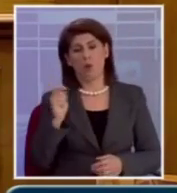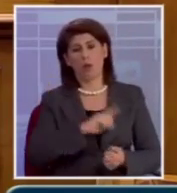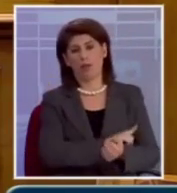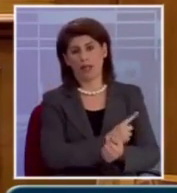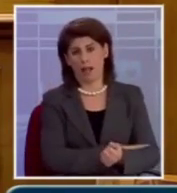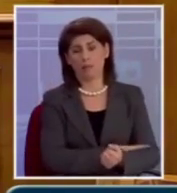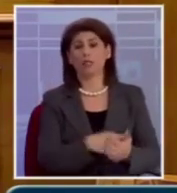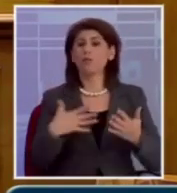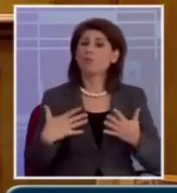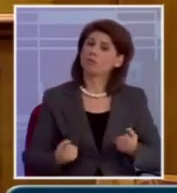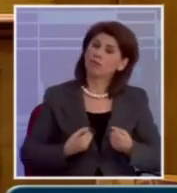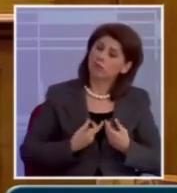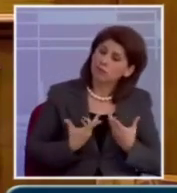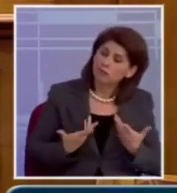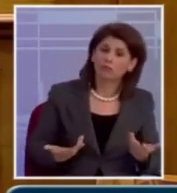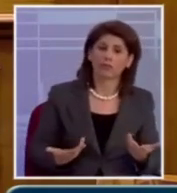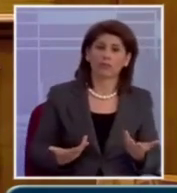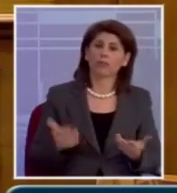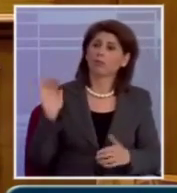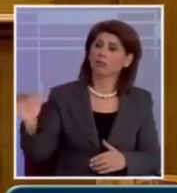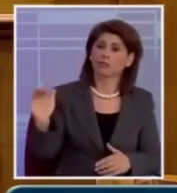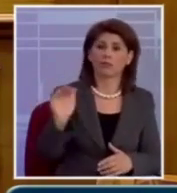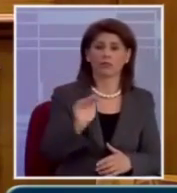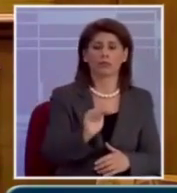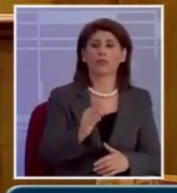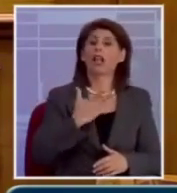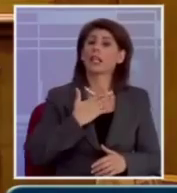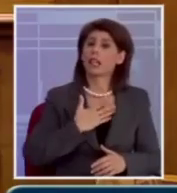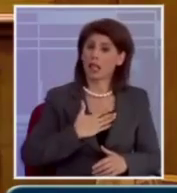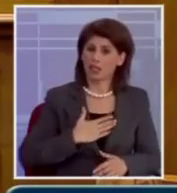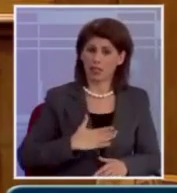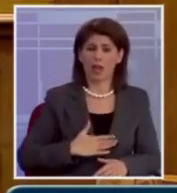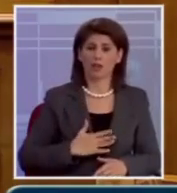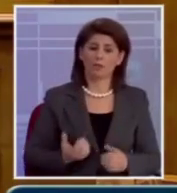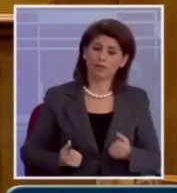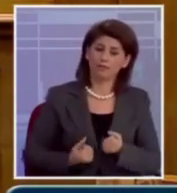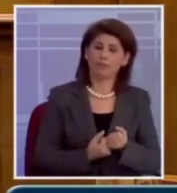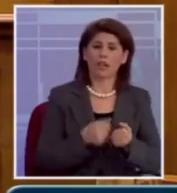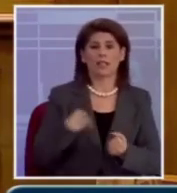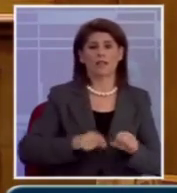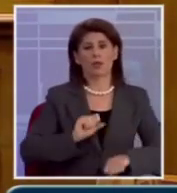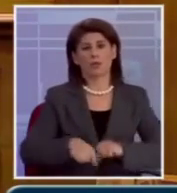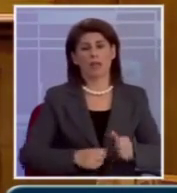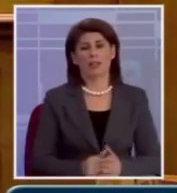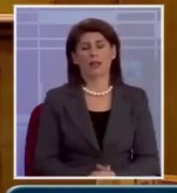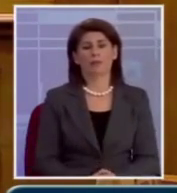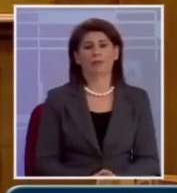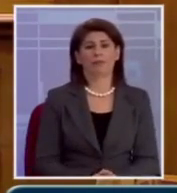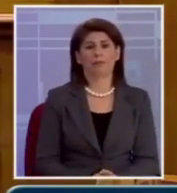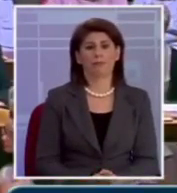δυνάμεις που έχουν τη διάθεση, τις καλούμε και τις θέλουμε να συμβάλλουν σε αυτή την προσπάθεια.